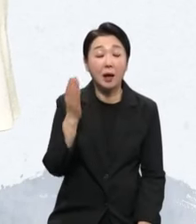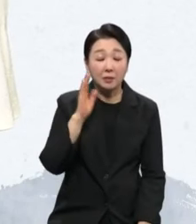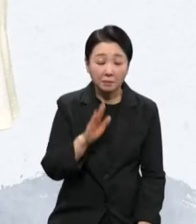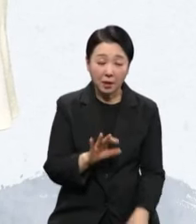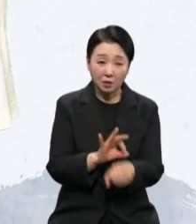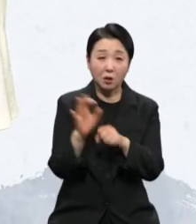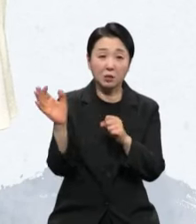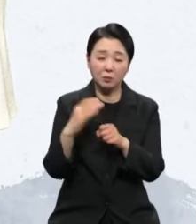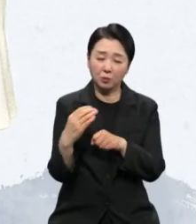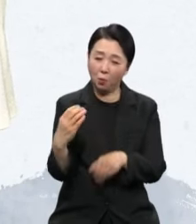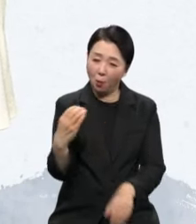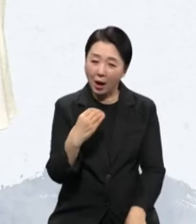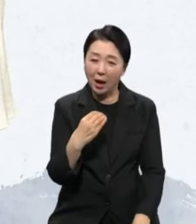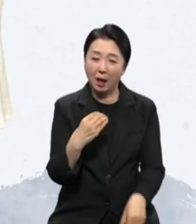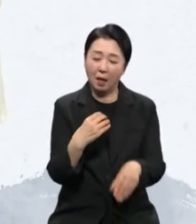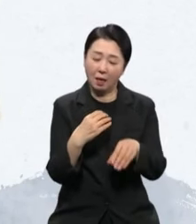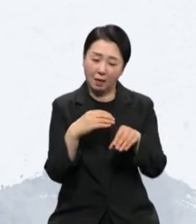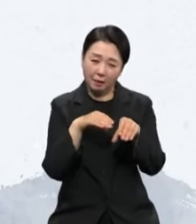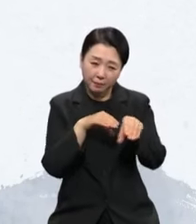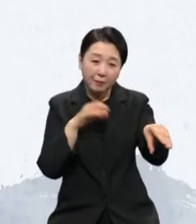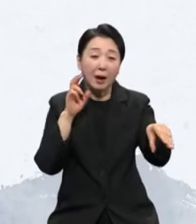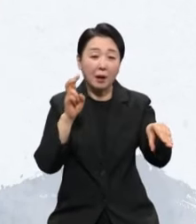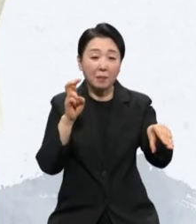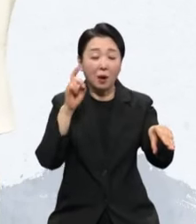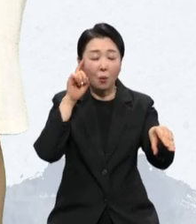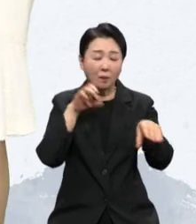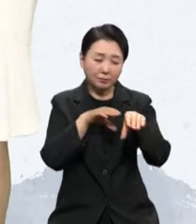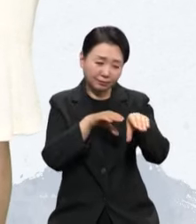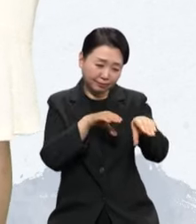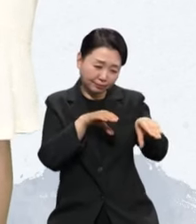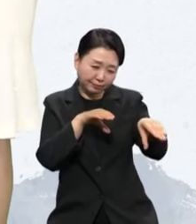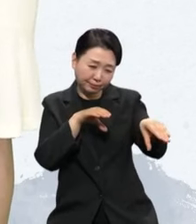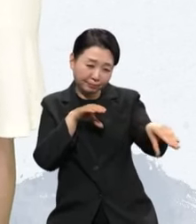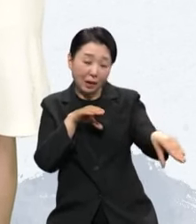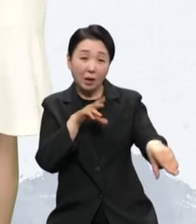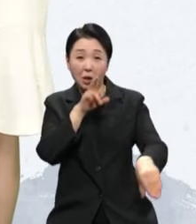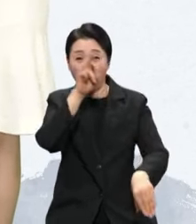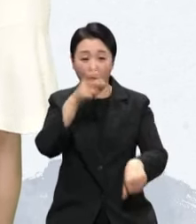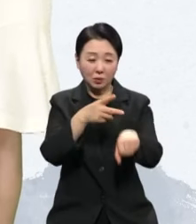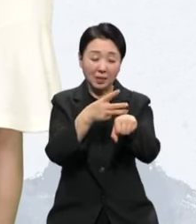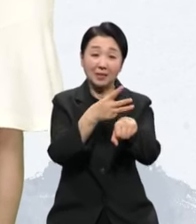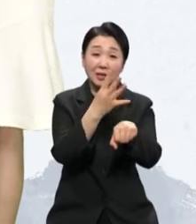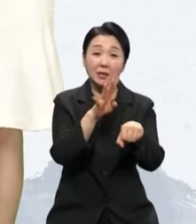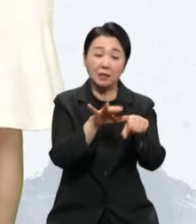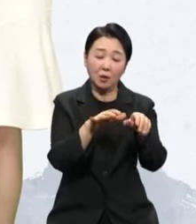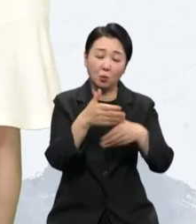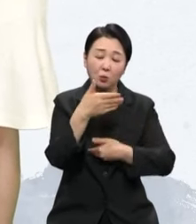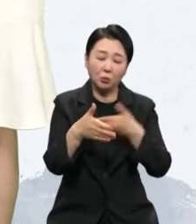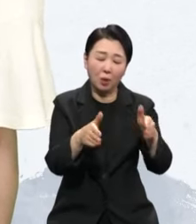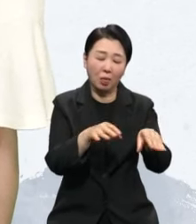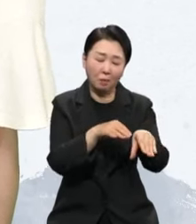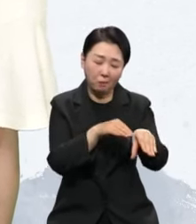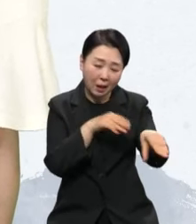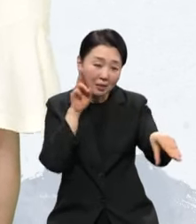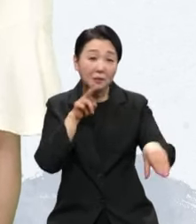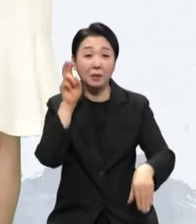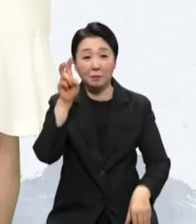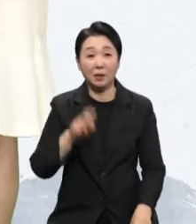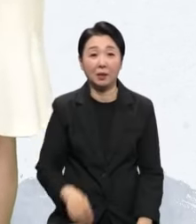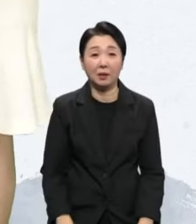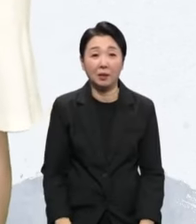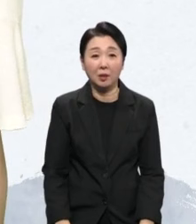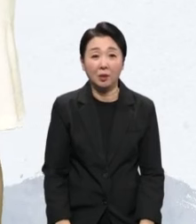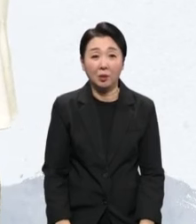낮 시간 동안 정체는 계속 길어지겠네 특히 오후 3시와 4시 사이 고속도로가 가장 어렵겠습니다 차라리